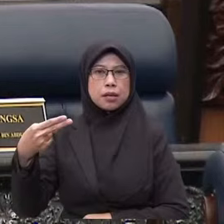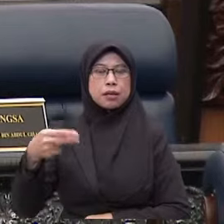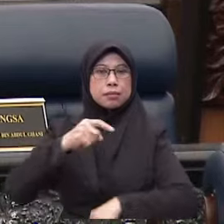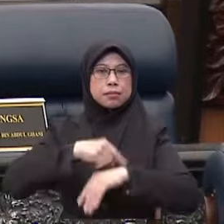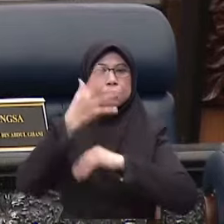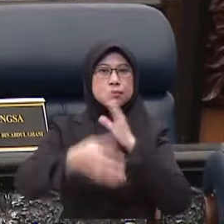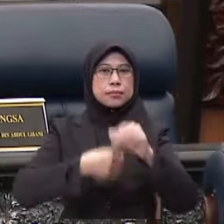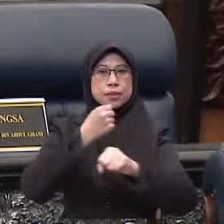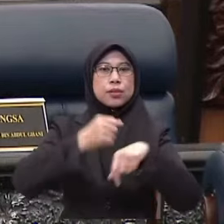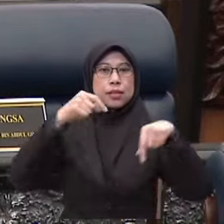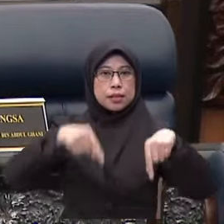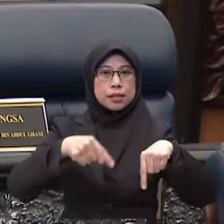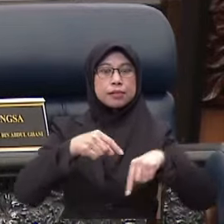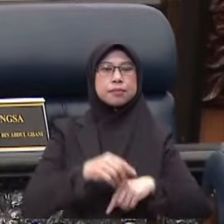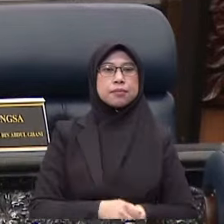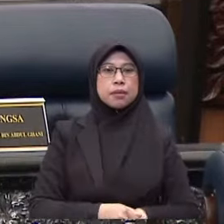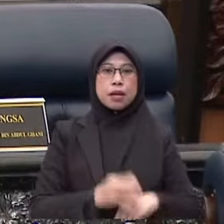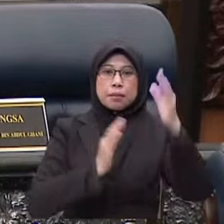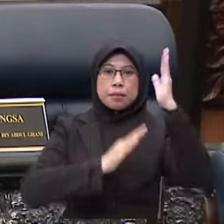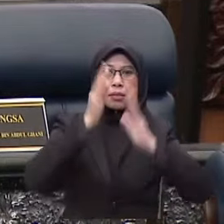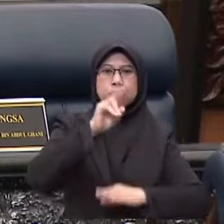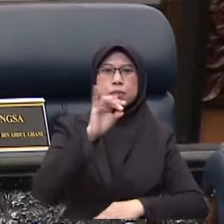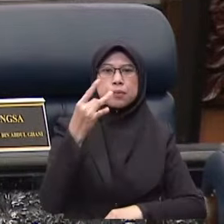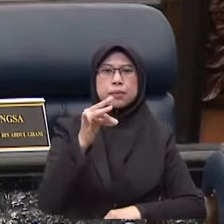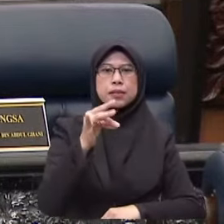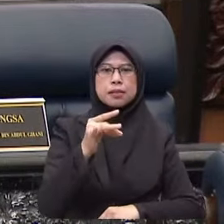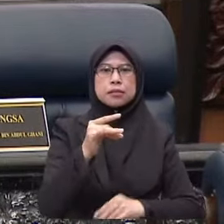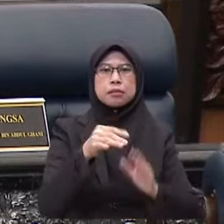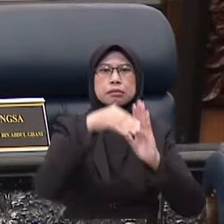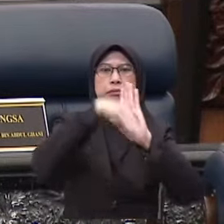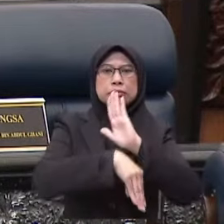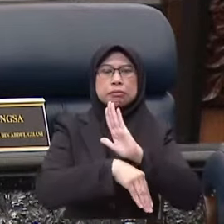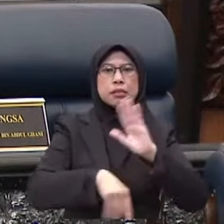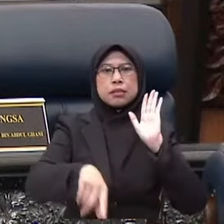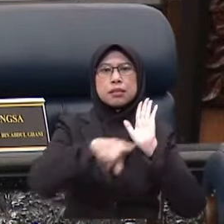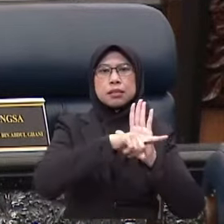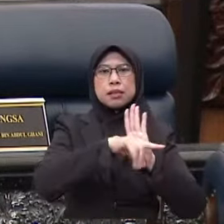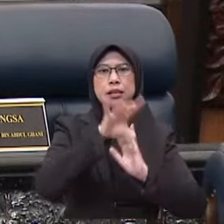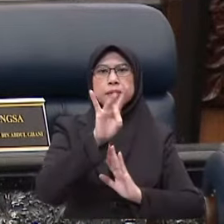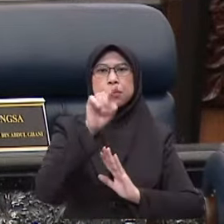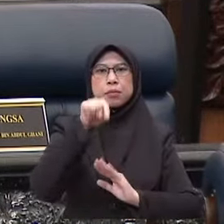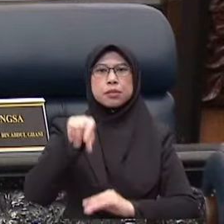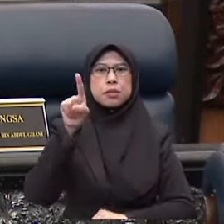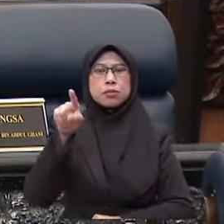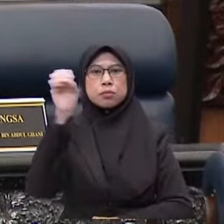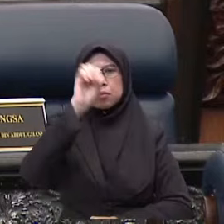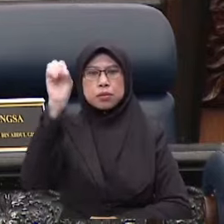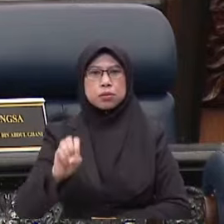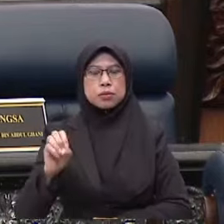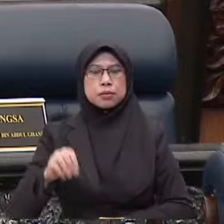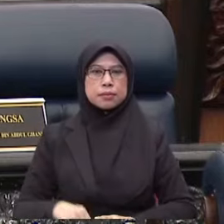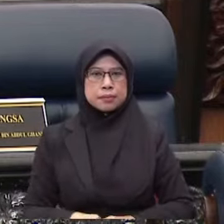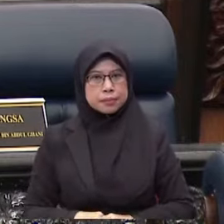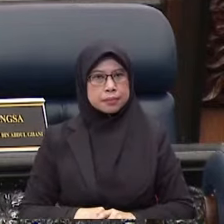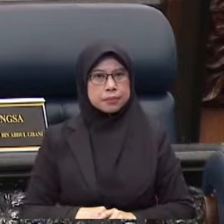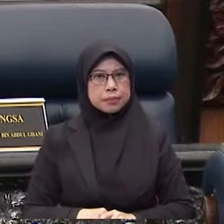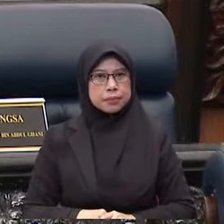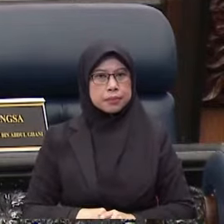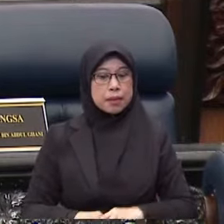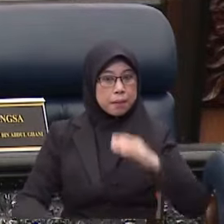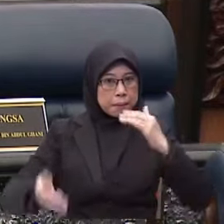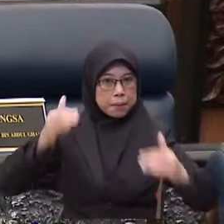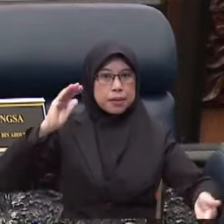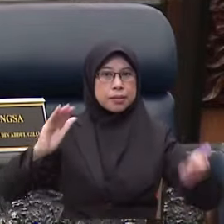masa 5 tahun ini kita telah menguncup nega 8.1% kalau kita